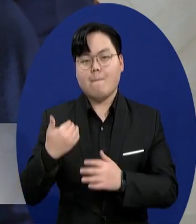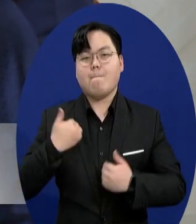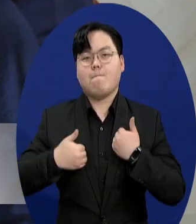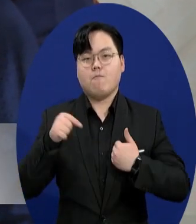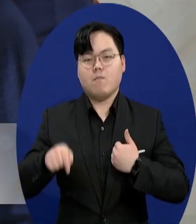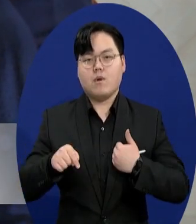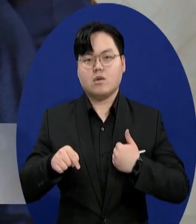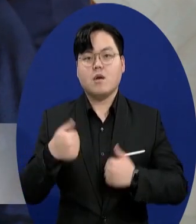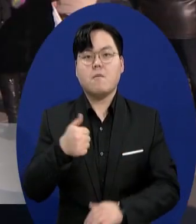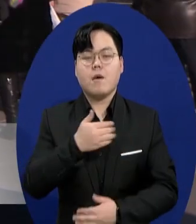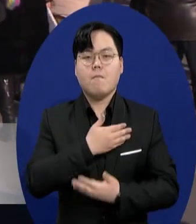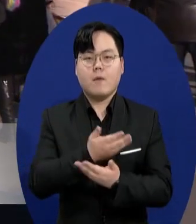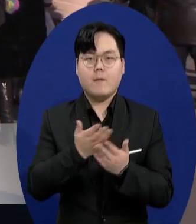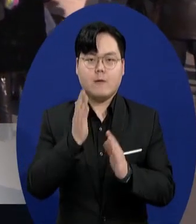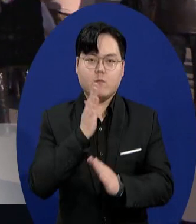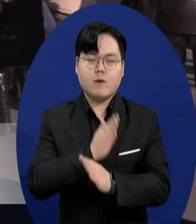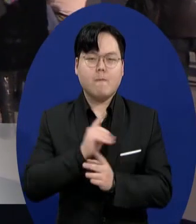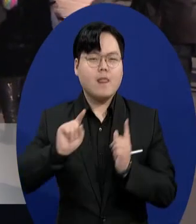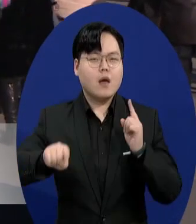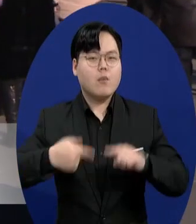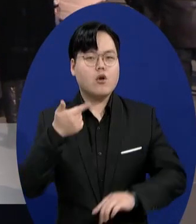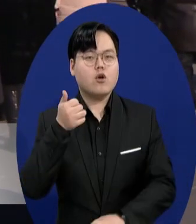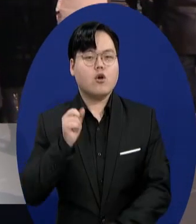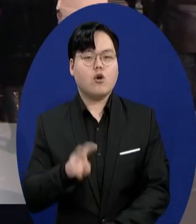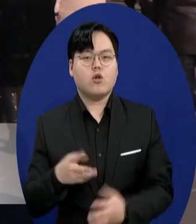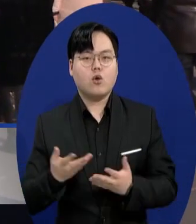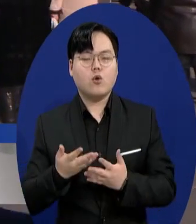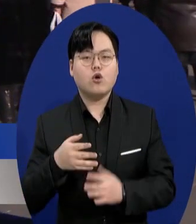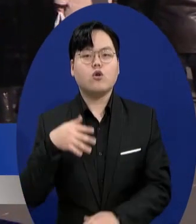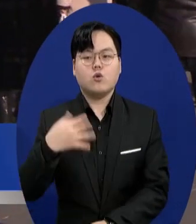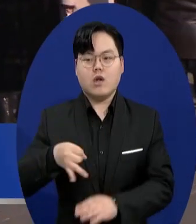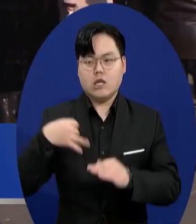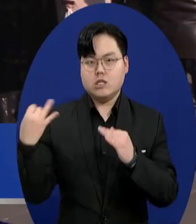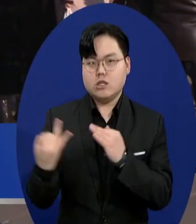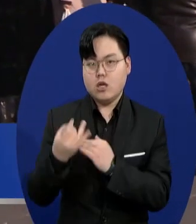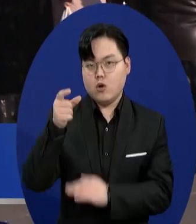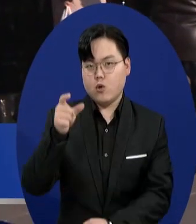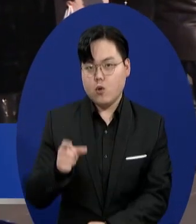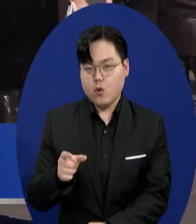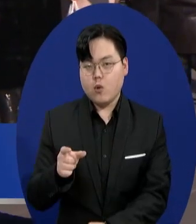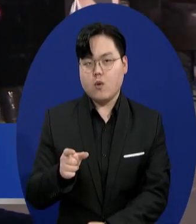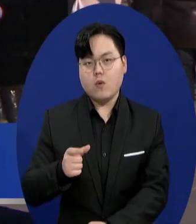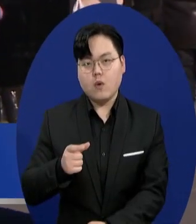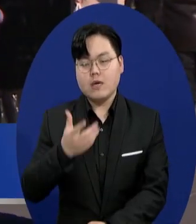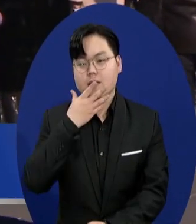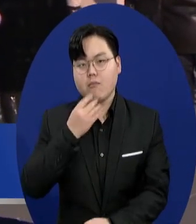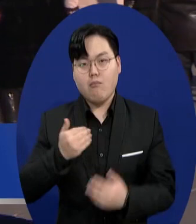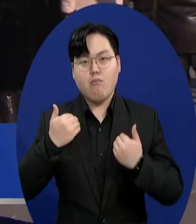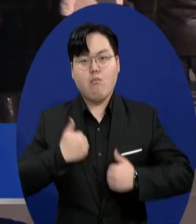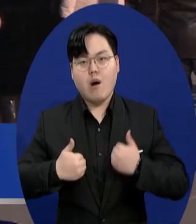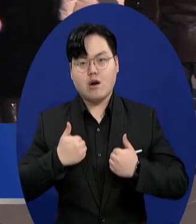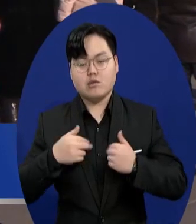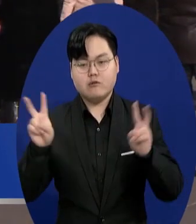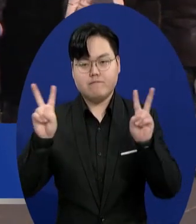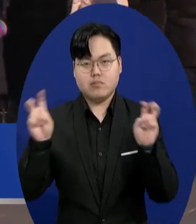нарыг шагналаа. Хамгийн гол нь одоо эгэл жирийн нэг инженер хүн эрхэм багш гисэн цол